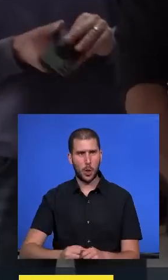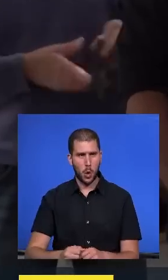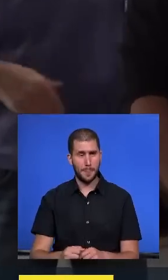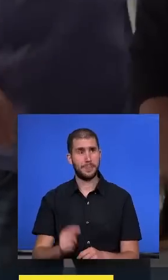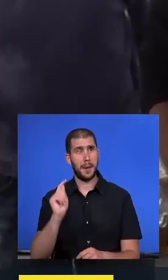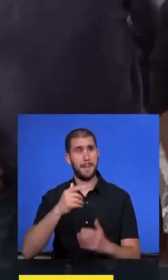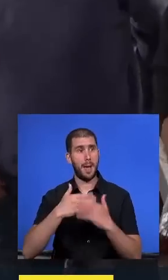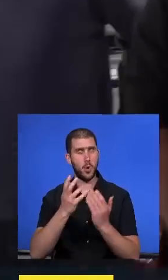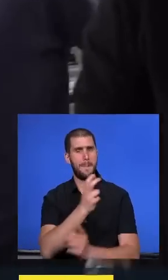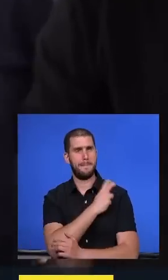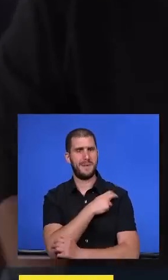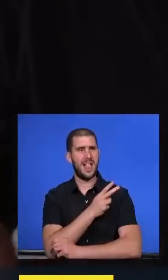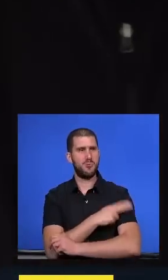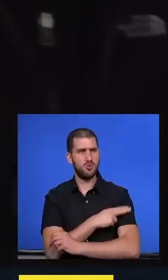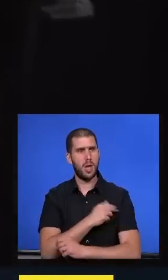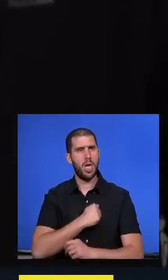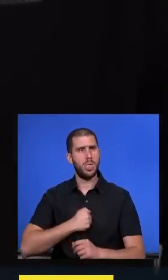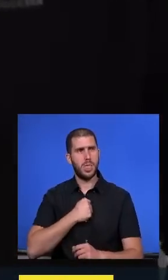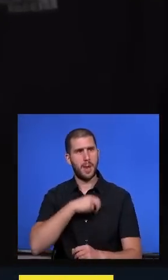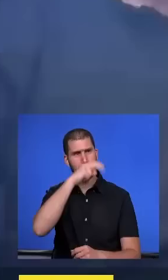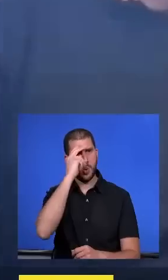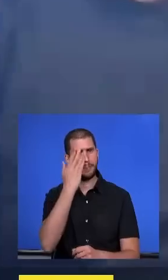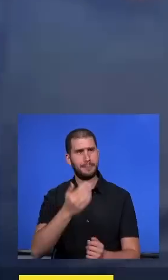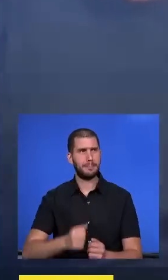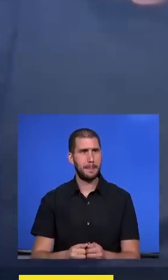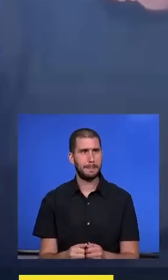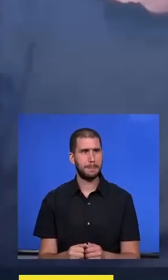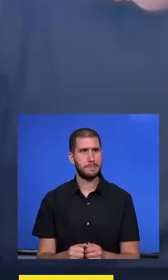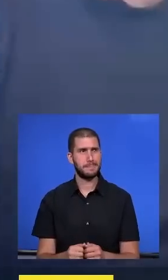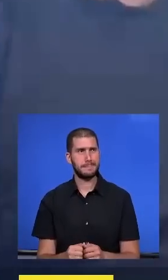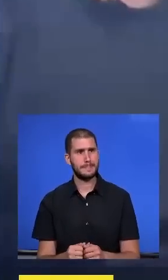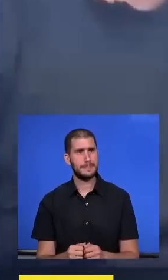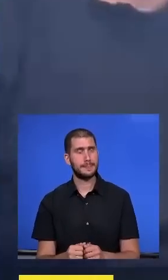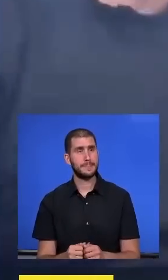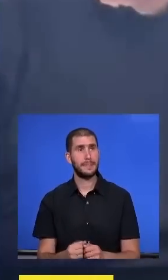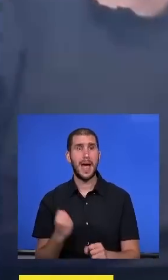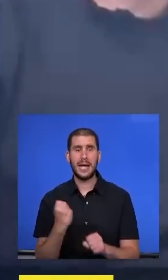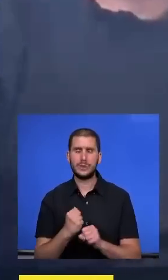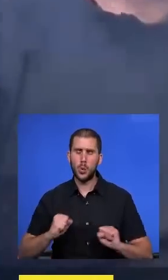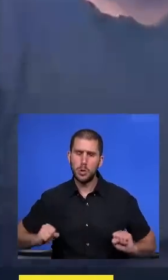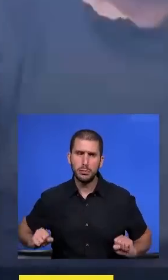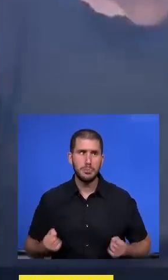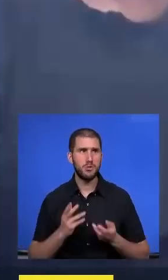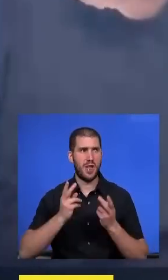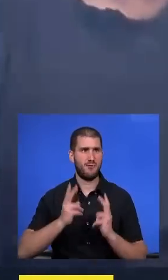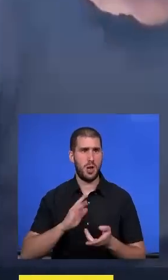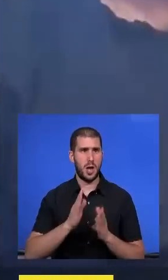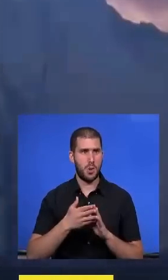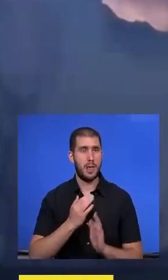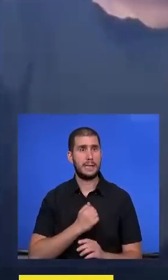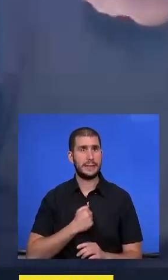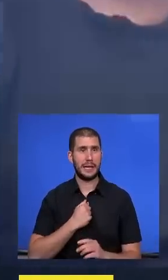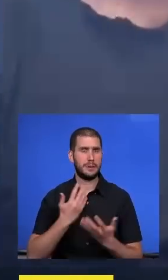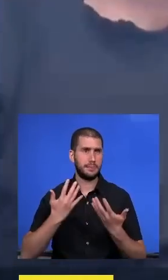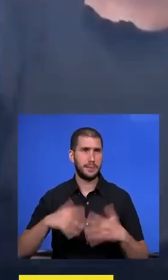הגיע הבוקר מפכ"ל המשטרה לנחם את ההורים. עשו כל מה שאפשר.